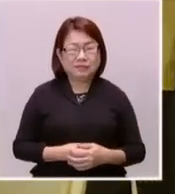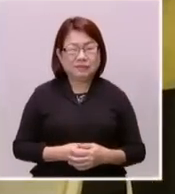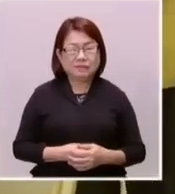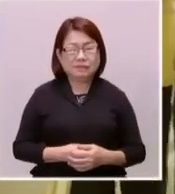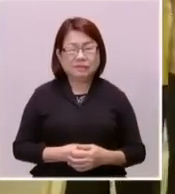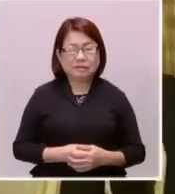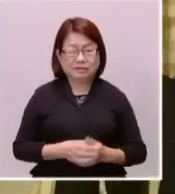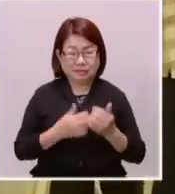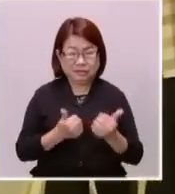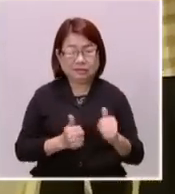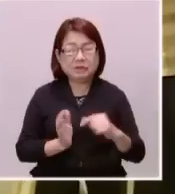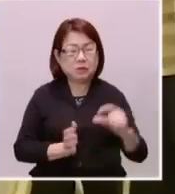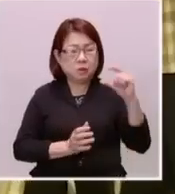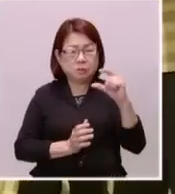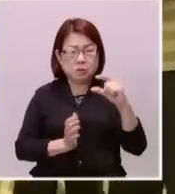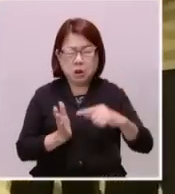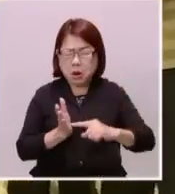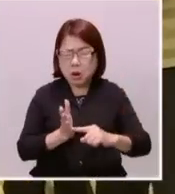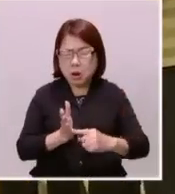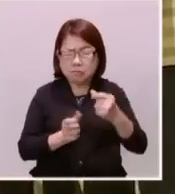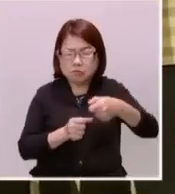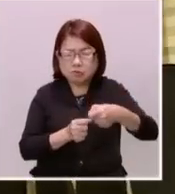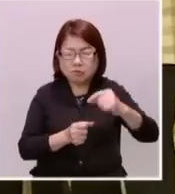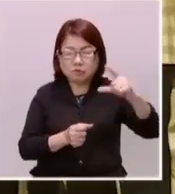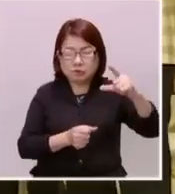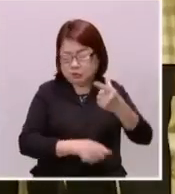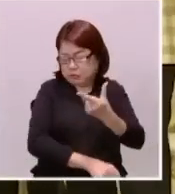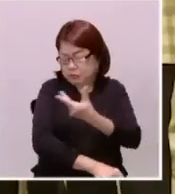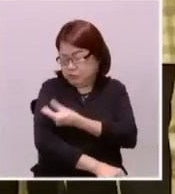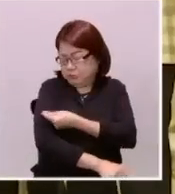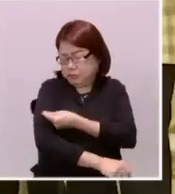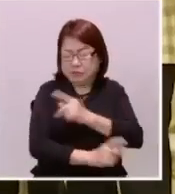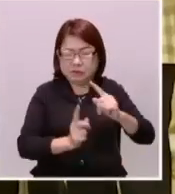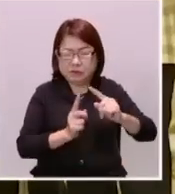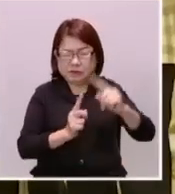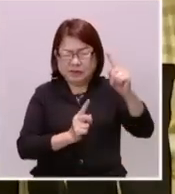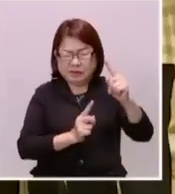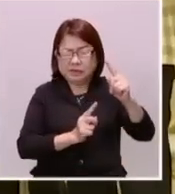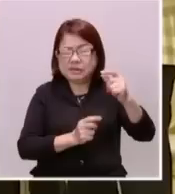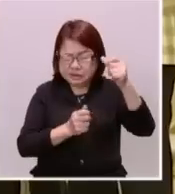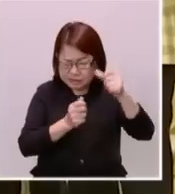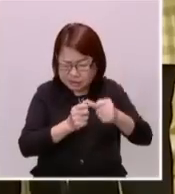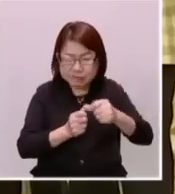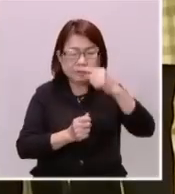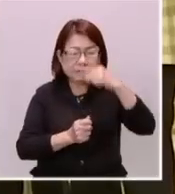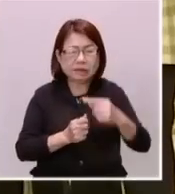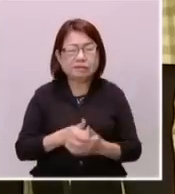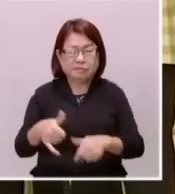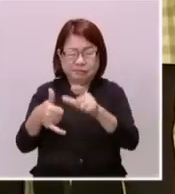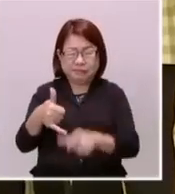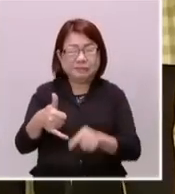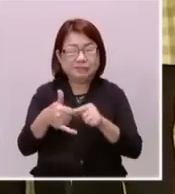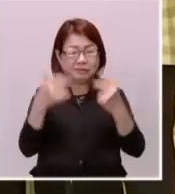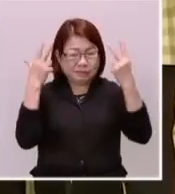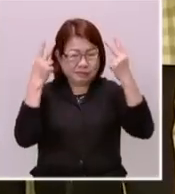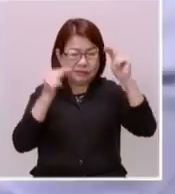วัคซีนเข็มนี้เป็นเข็มประวัติศาสตร์เข็มแรกของประเทศไทยนะครับแล้วก็ท่านนายกรัฐมนตรีท่านพลเอกประยุทธ์จันทร์โอชาเป็น